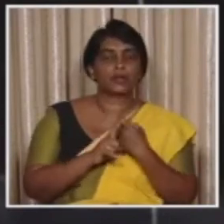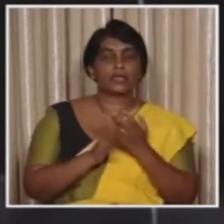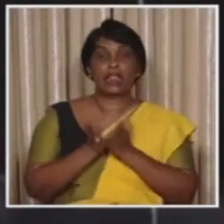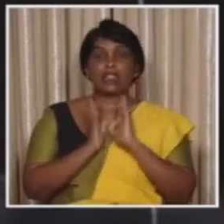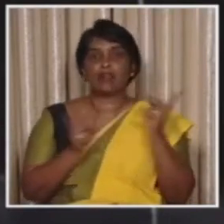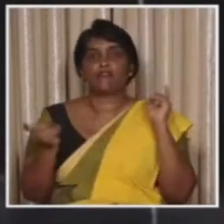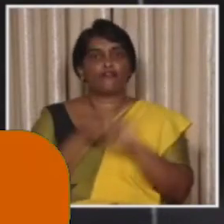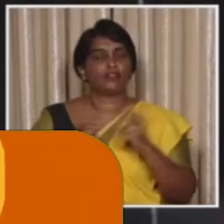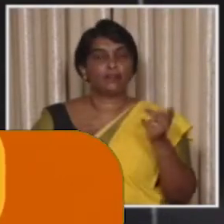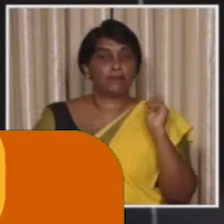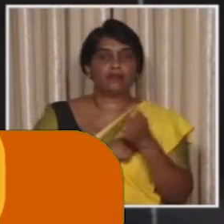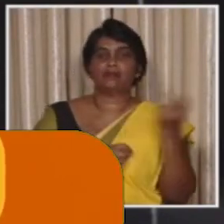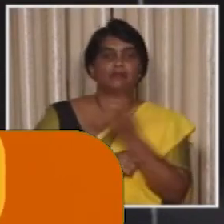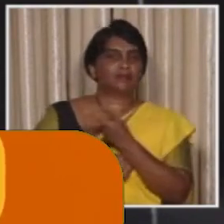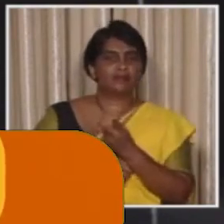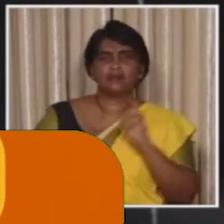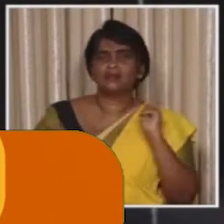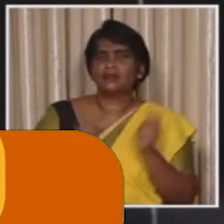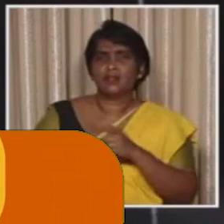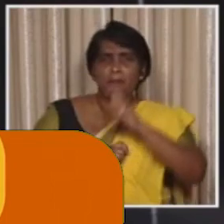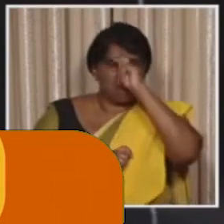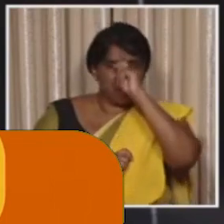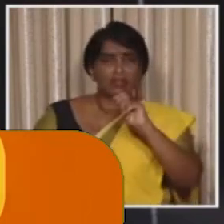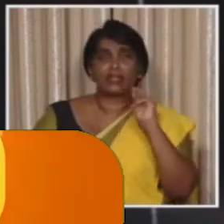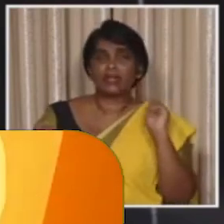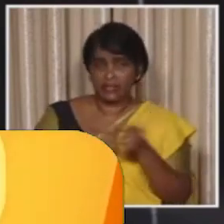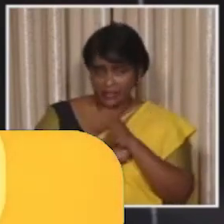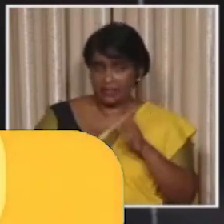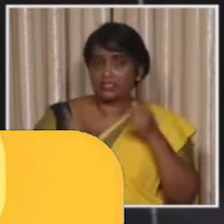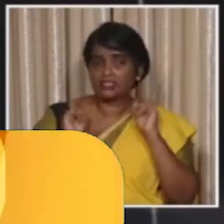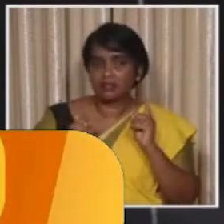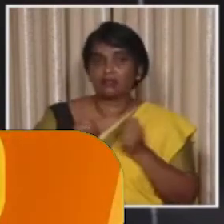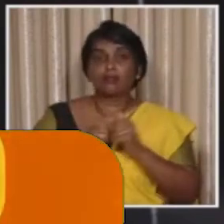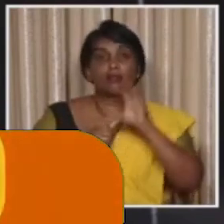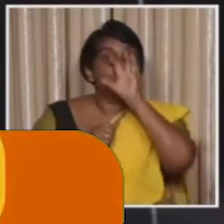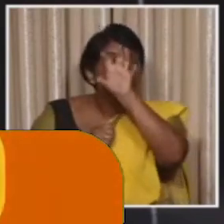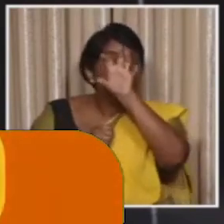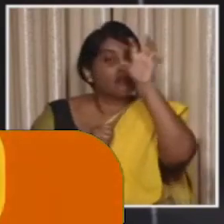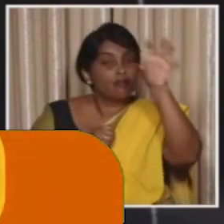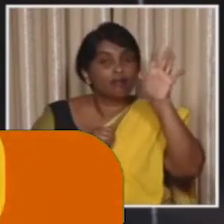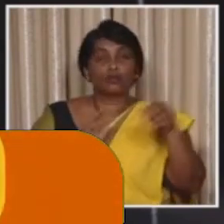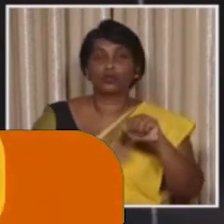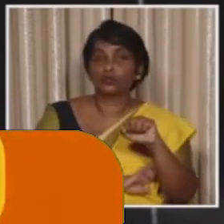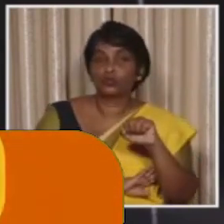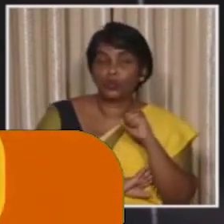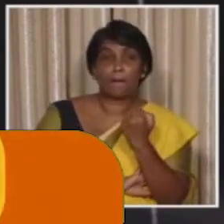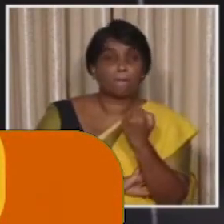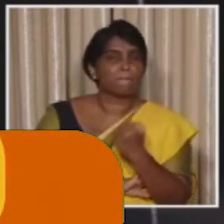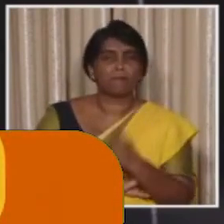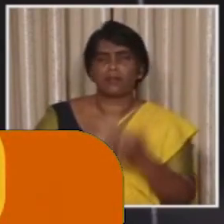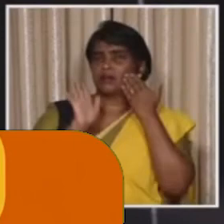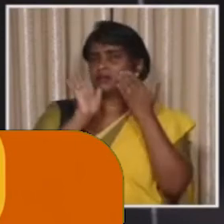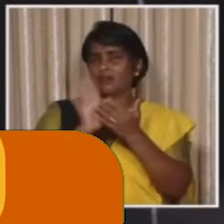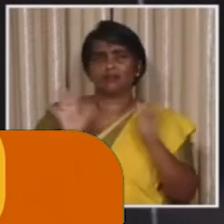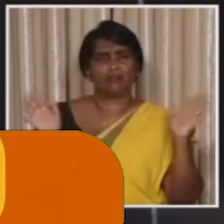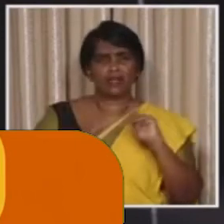එකට. මං කියන්නේ ක්‍රිකට් කියන්නේ මහත්තුරුන්ගේ ක්‍රීඩාවක් නම් ඒ පවත්වන රටට තියෙන ශක්තිය බලය ඒව ප්‍රදර්ශනය කරන්න